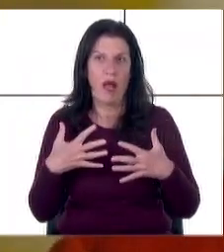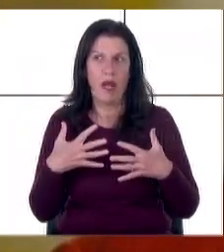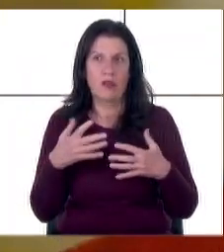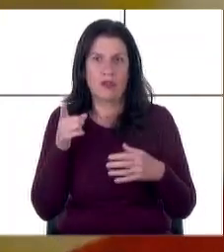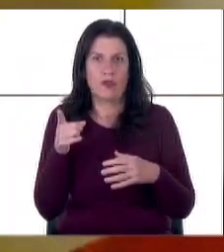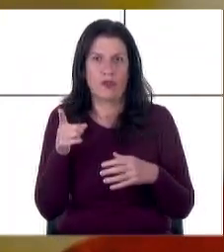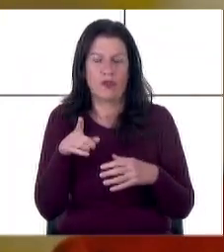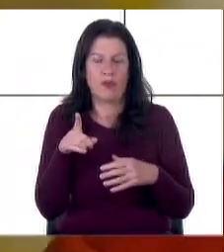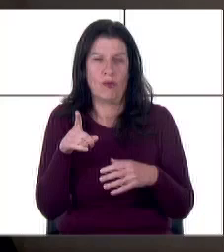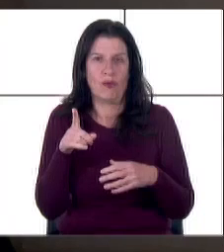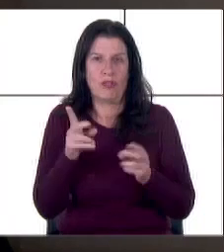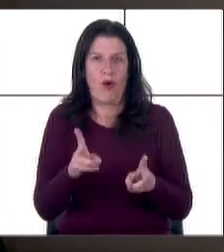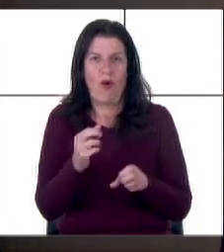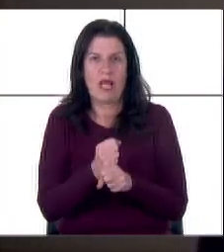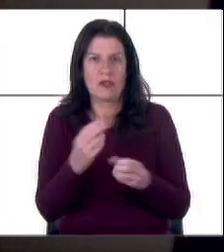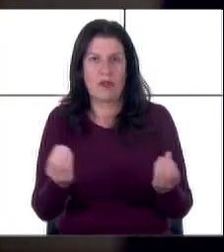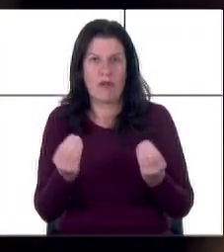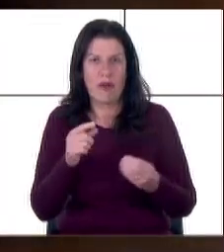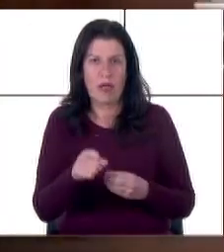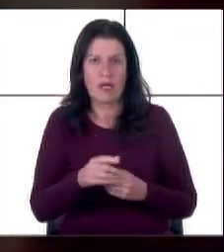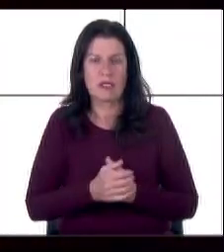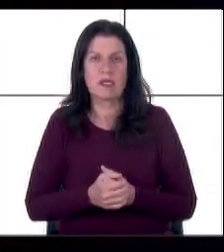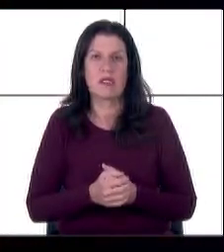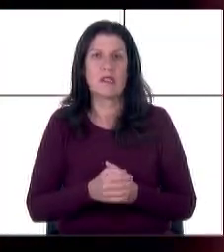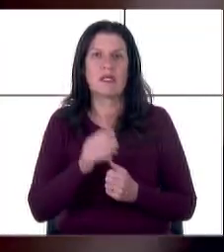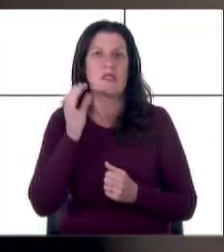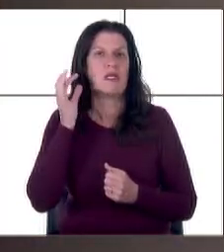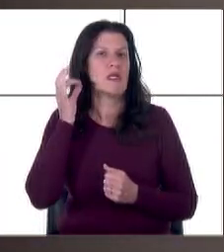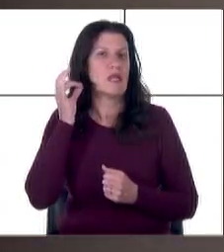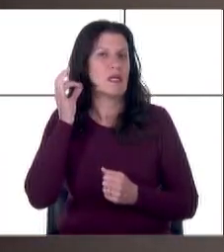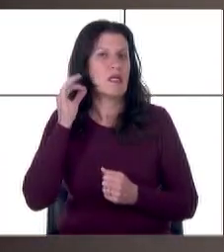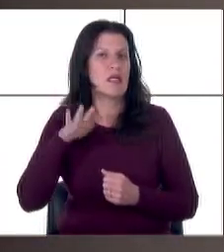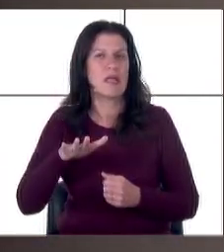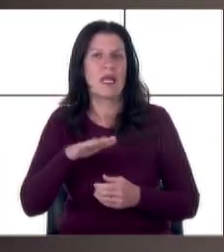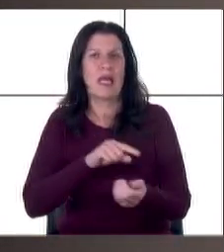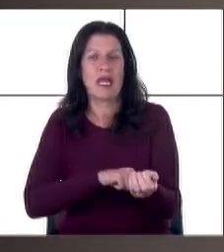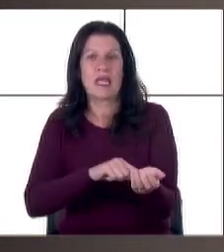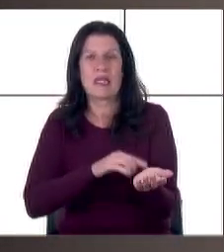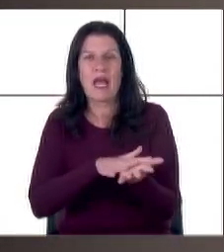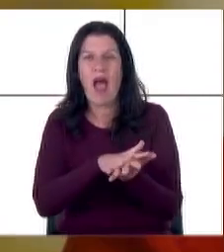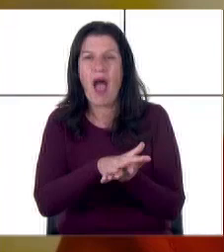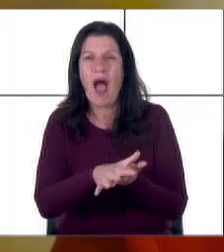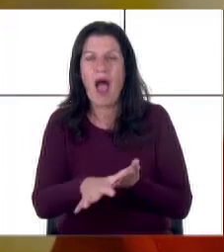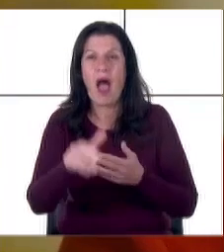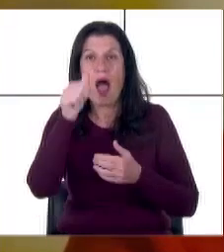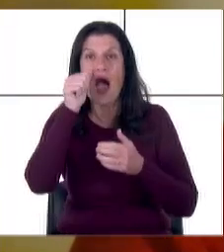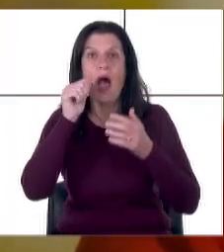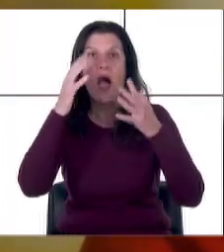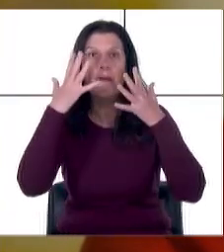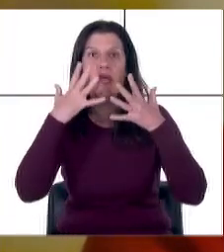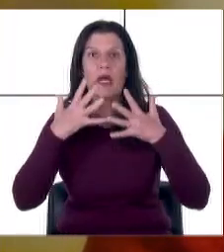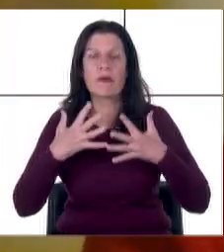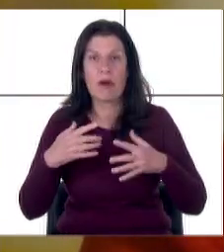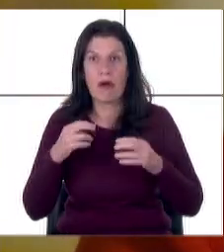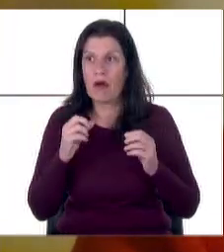לעשות בכלל דבר כזה. היא דיממה המון, כולה הייתה היא החבירה, ופחדתי שהיא עומדת למות,